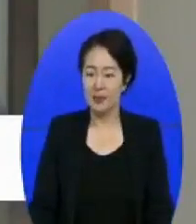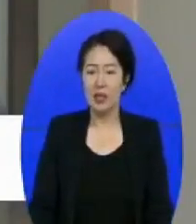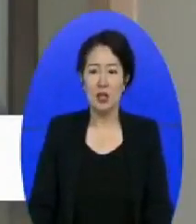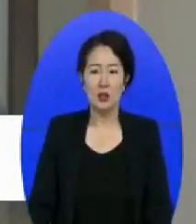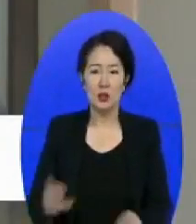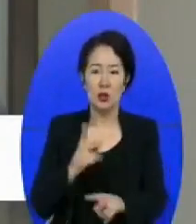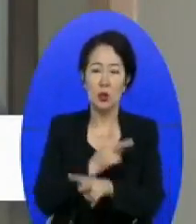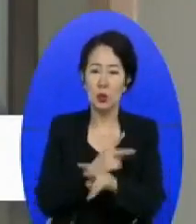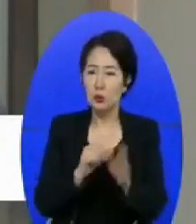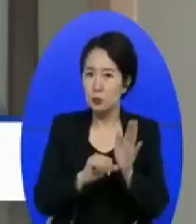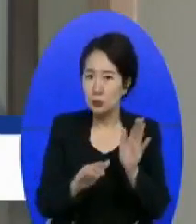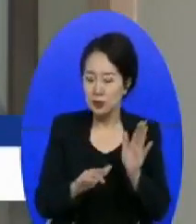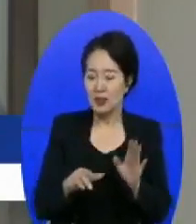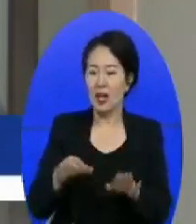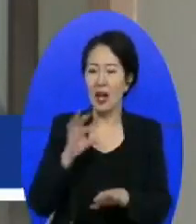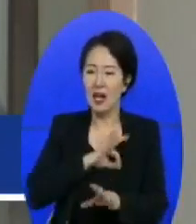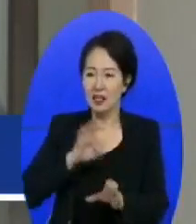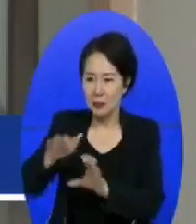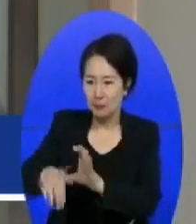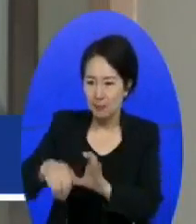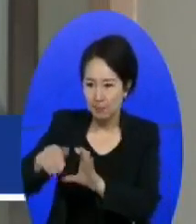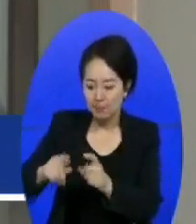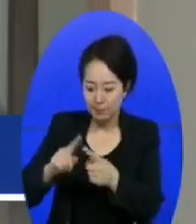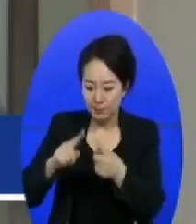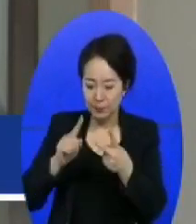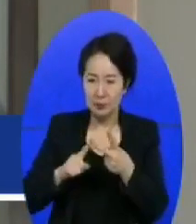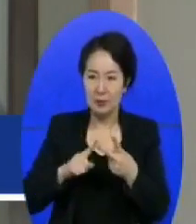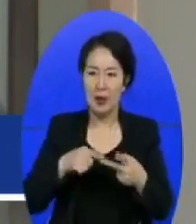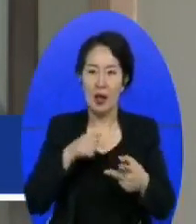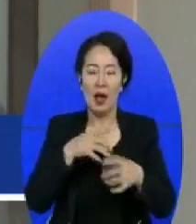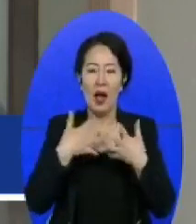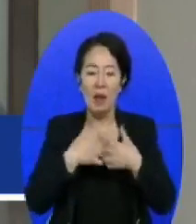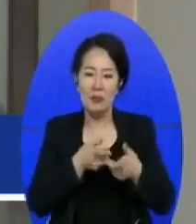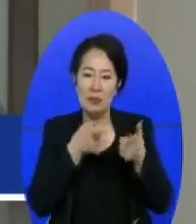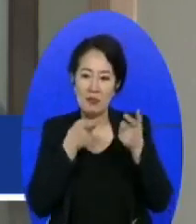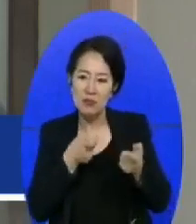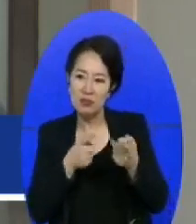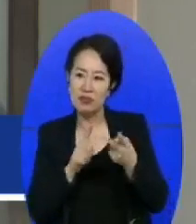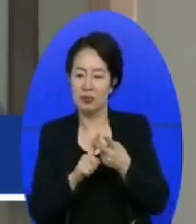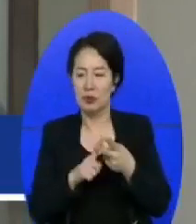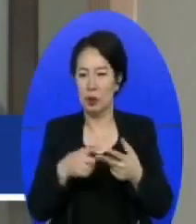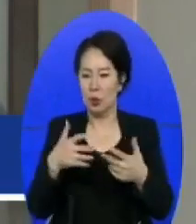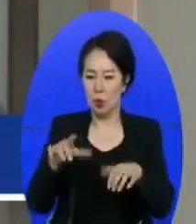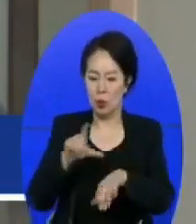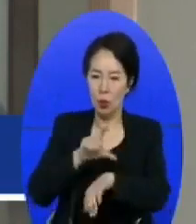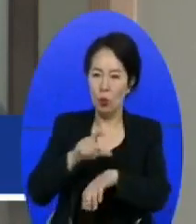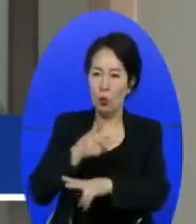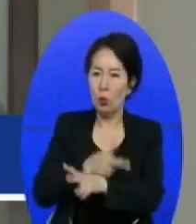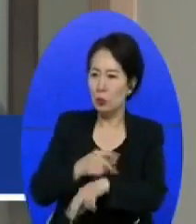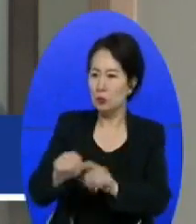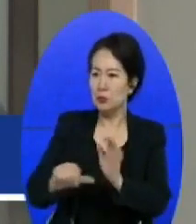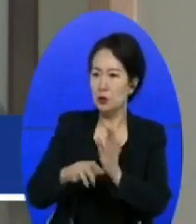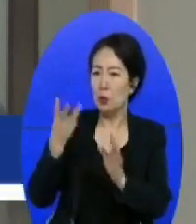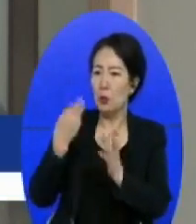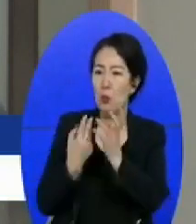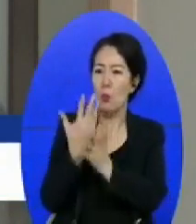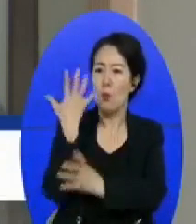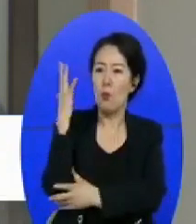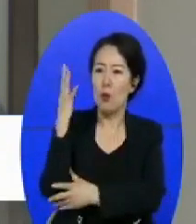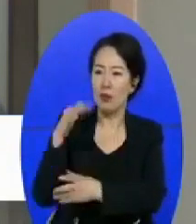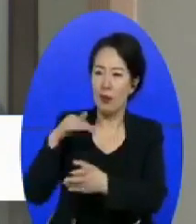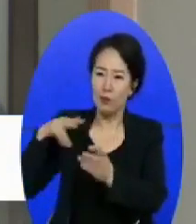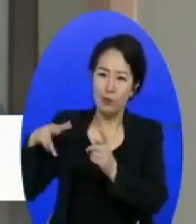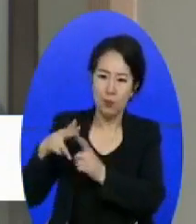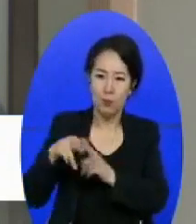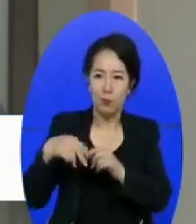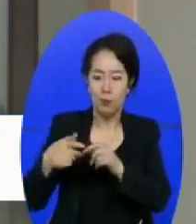хуйлбас ашиглалт малтал олборлт, хуйлбас антабар хуйлбас мод бэлтгэл асуудал дийлэнхэд үлдгэж байгаа. Бид